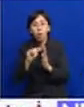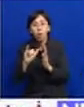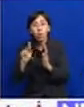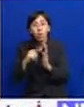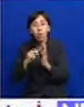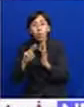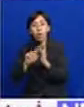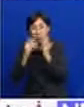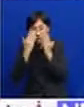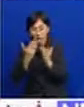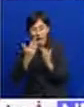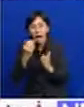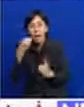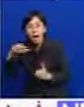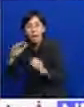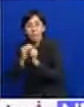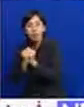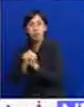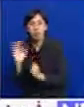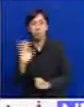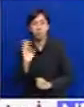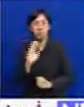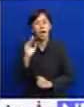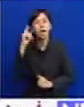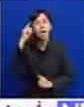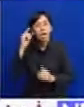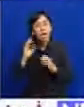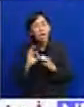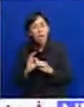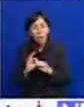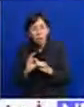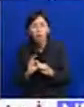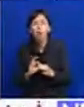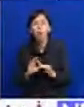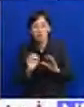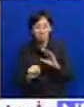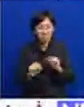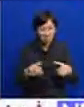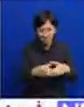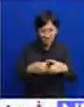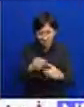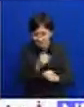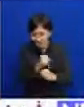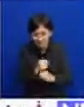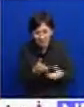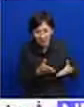ไปยังประเทศจีนแต่ว่ามีสาเหตุจากการที่ทางการไทยมีการปราบปรามขบวนการค้